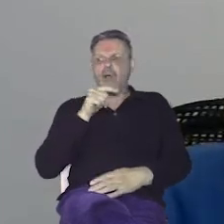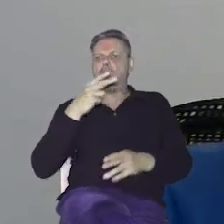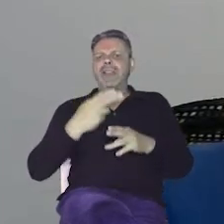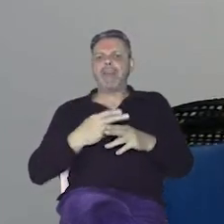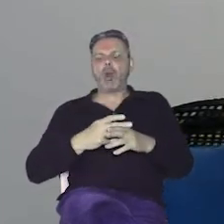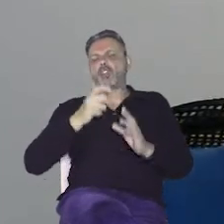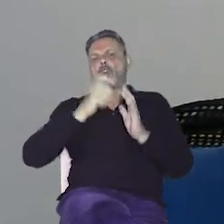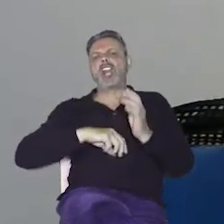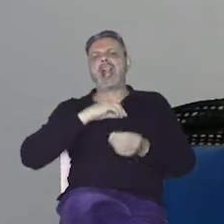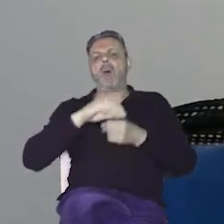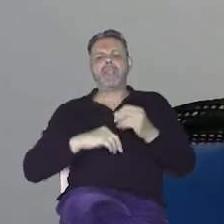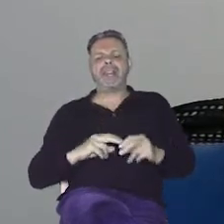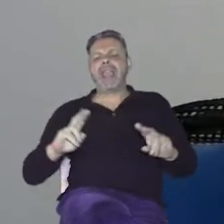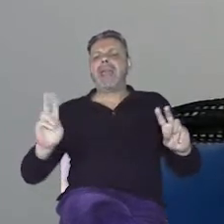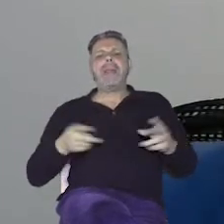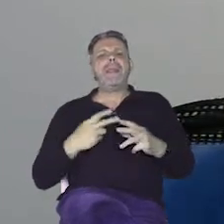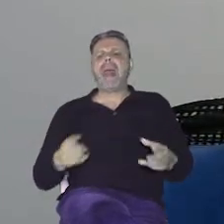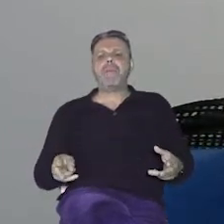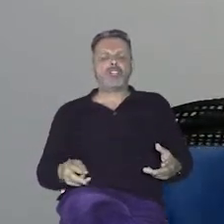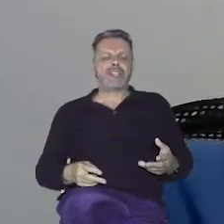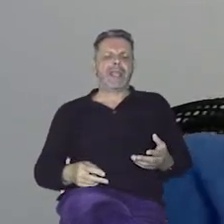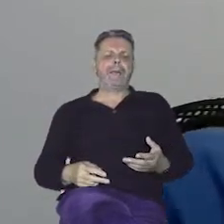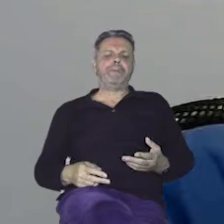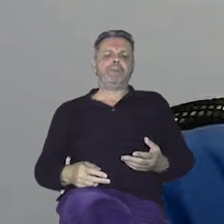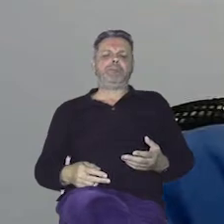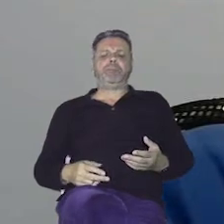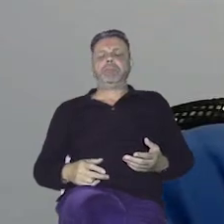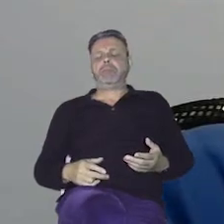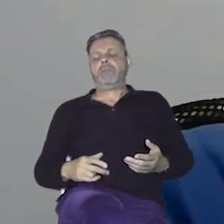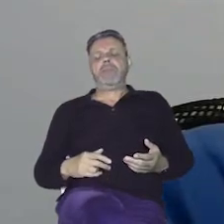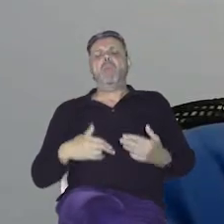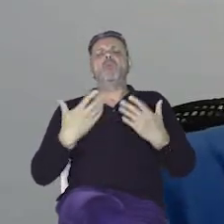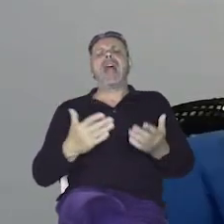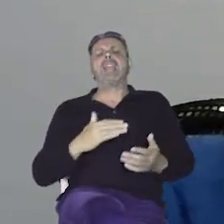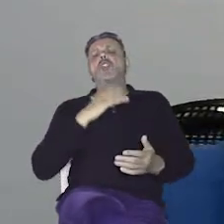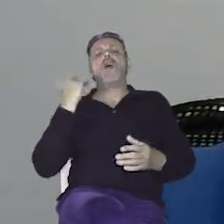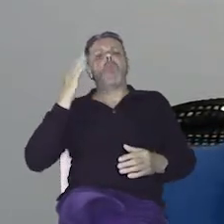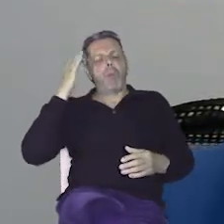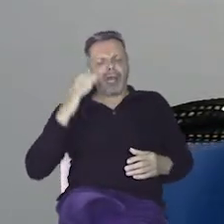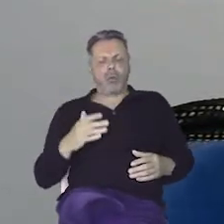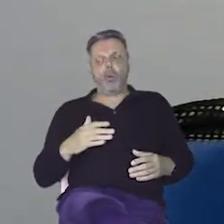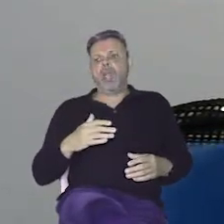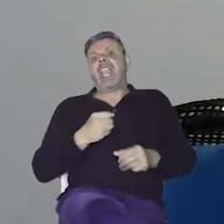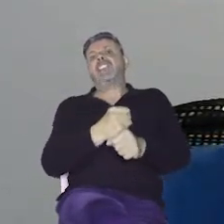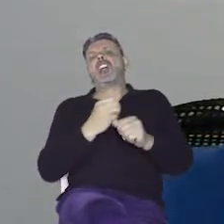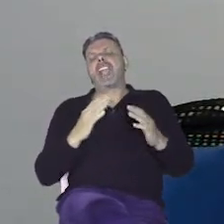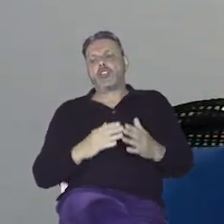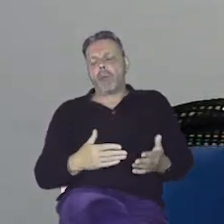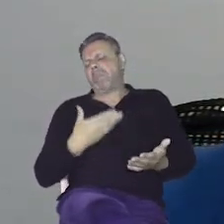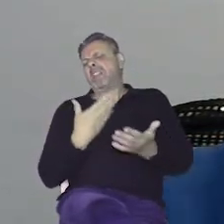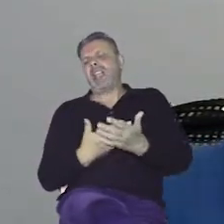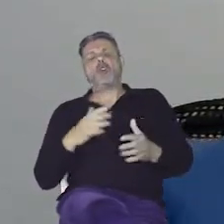člana obitelji, ne možete ga ili da s nedovoljnom brigom možete zadržati kući, jer ili nemate